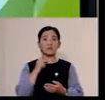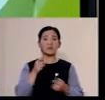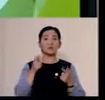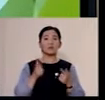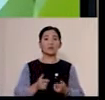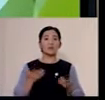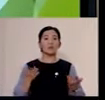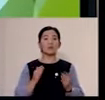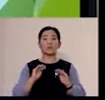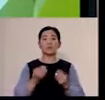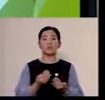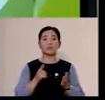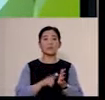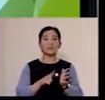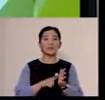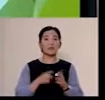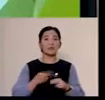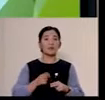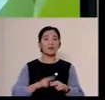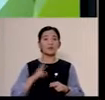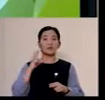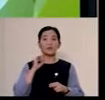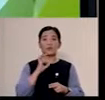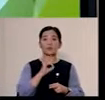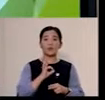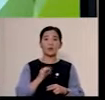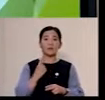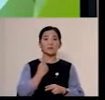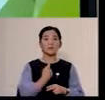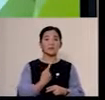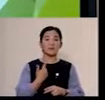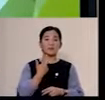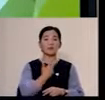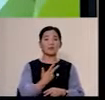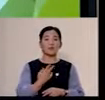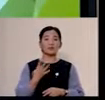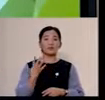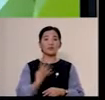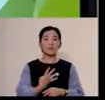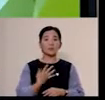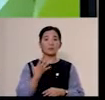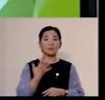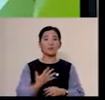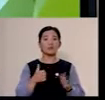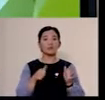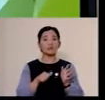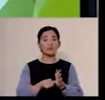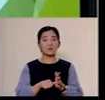которые меньше 7. Это числа 1, 3, 4, 5